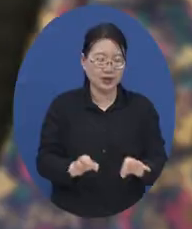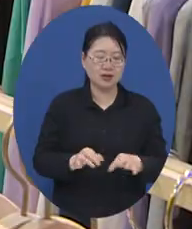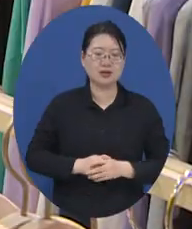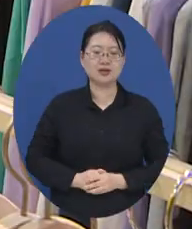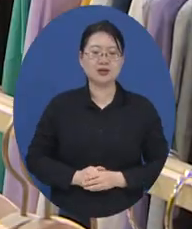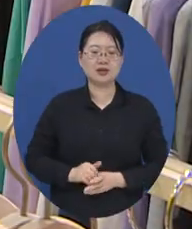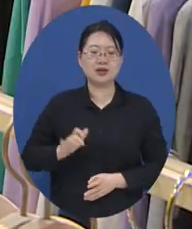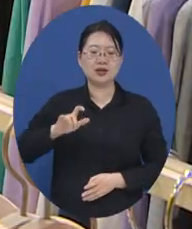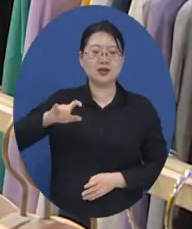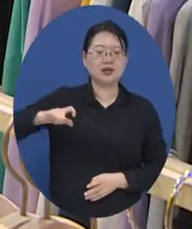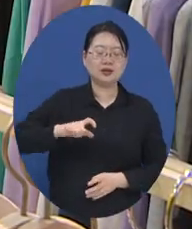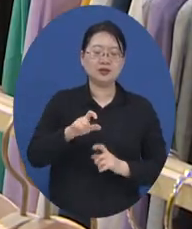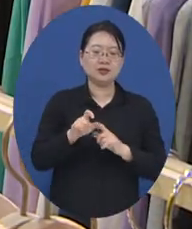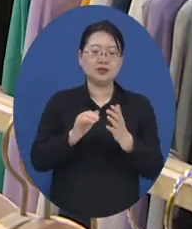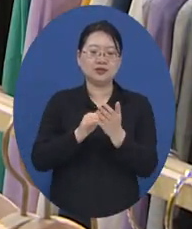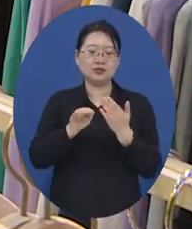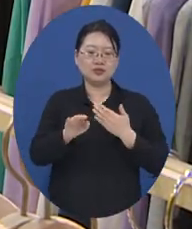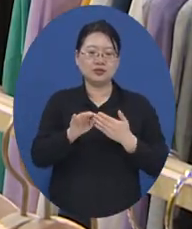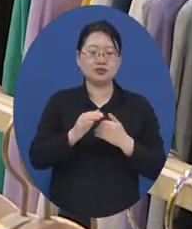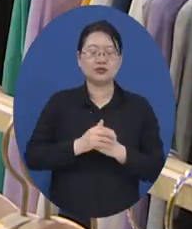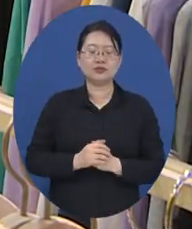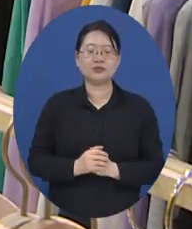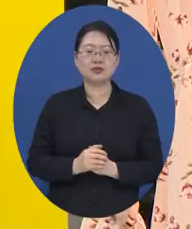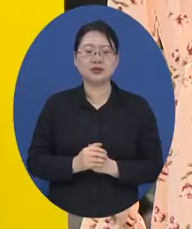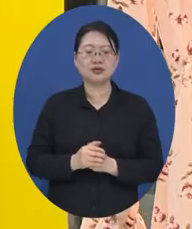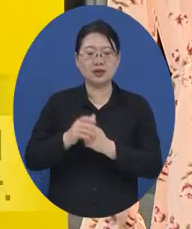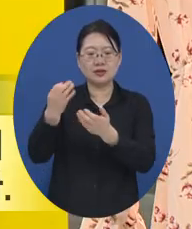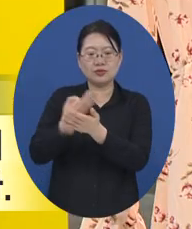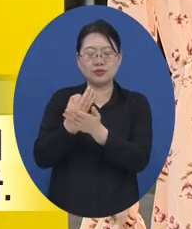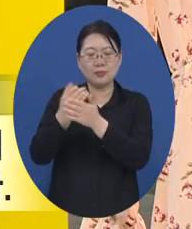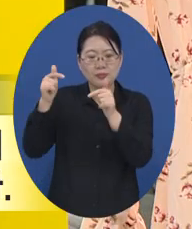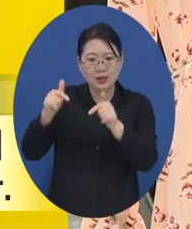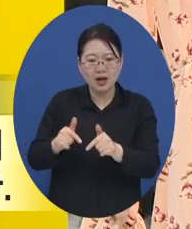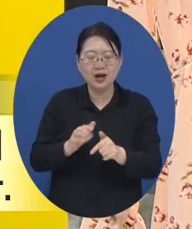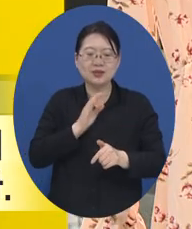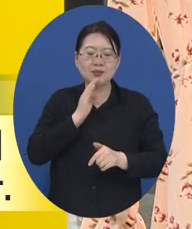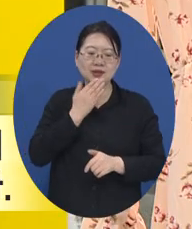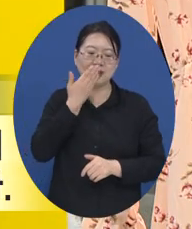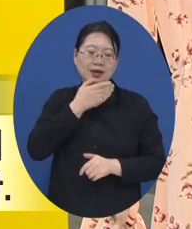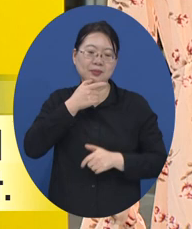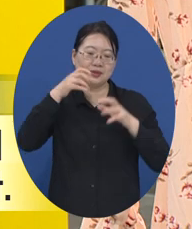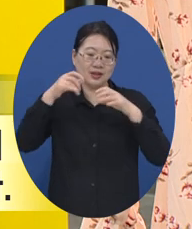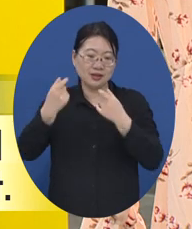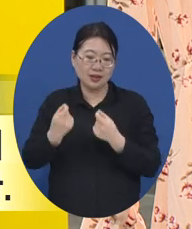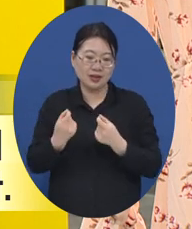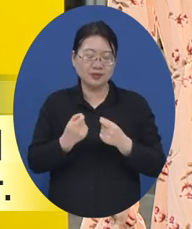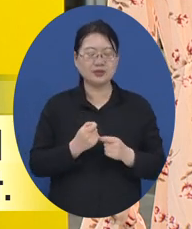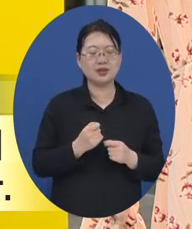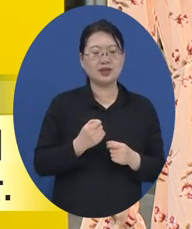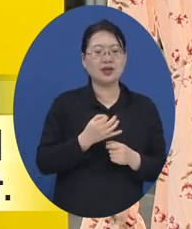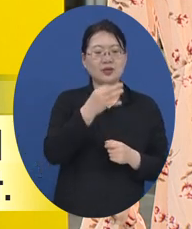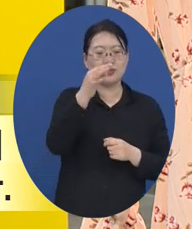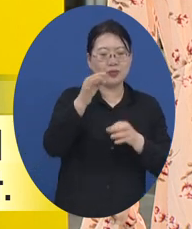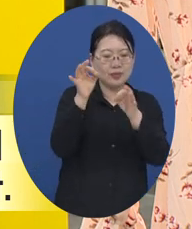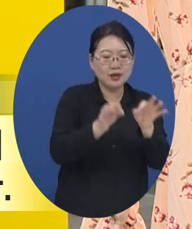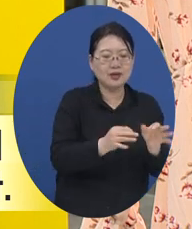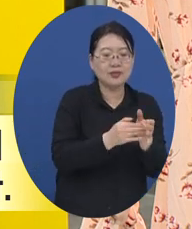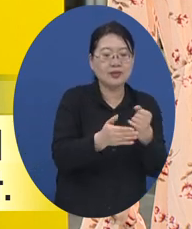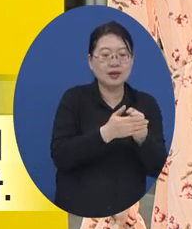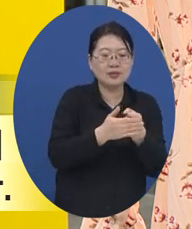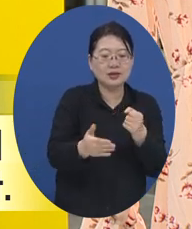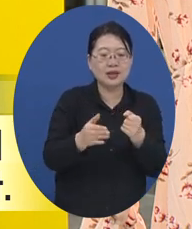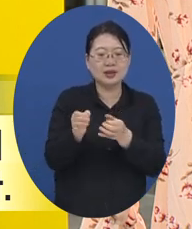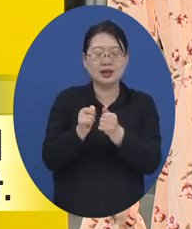떨어진 후 상 국민들에게는 담배 같은 소식 임대료를 이렇게 얘기나 해 주신 바람에 우리 상인들도 굉장히 힘이